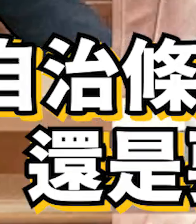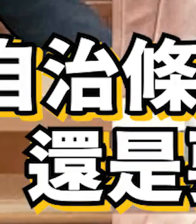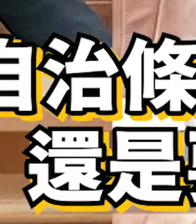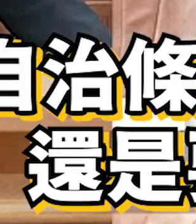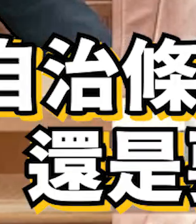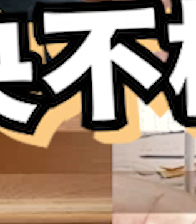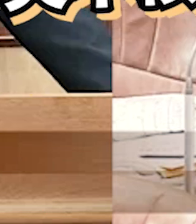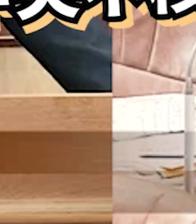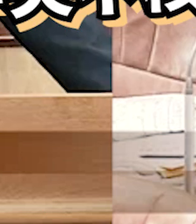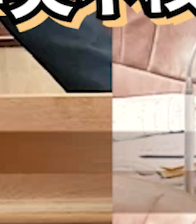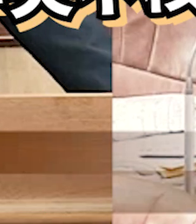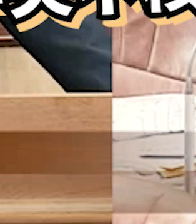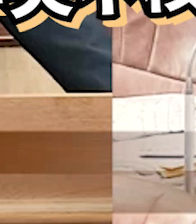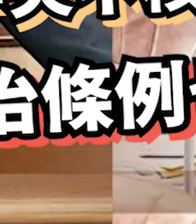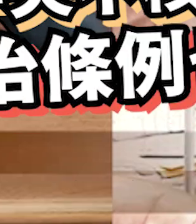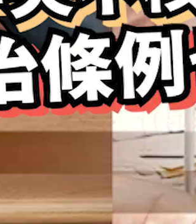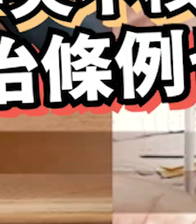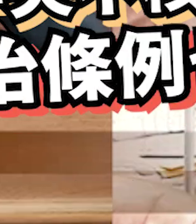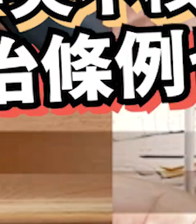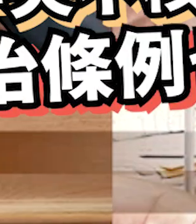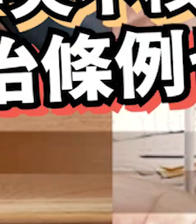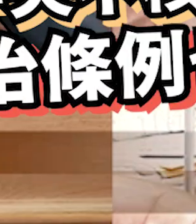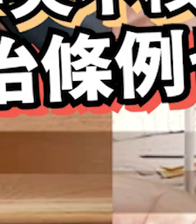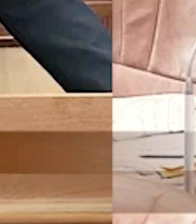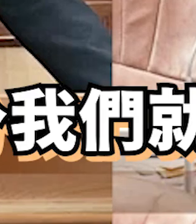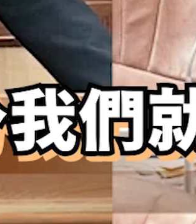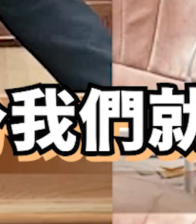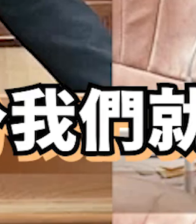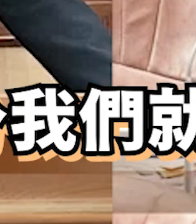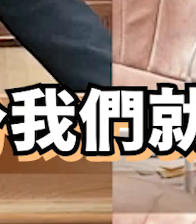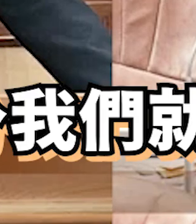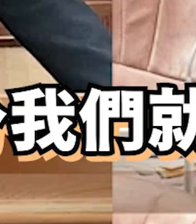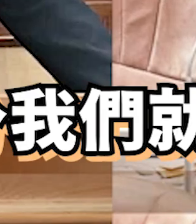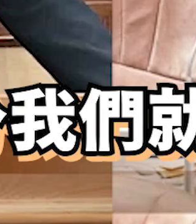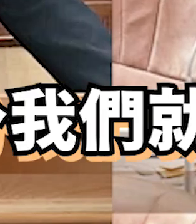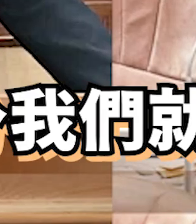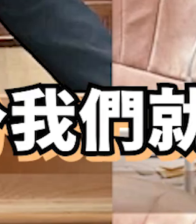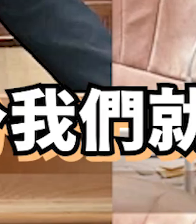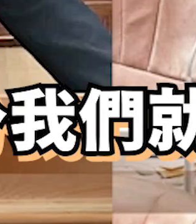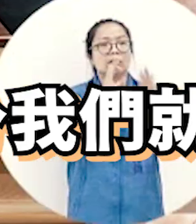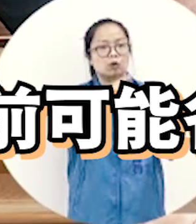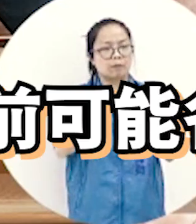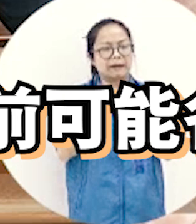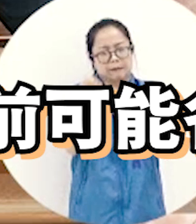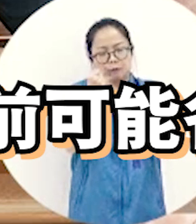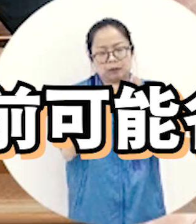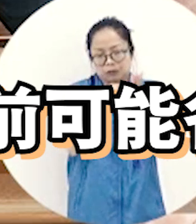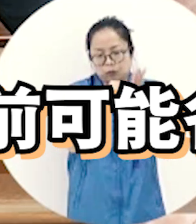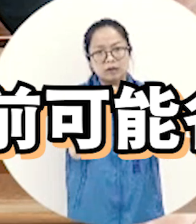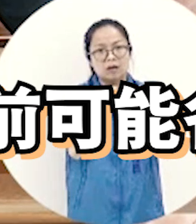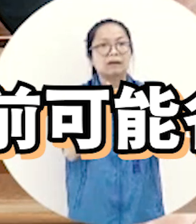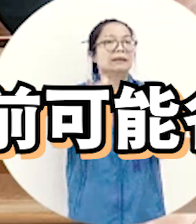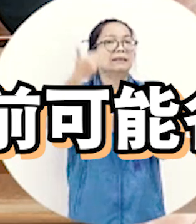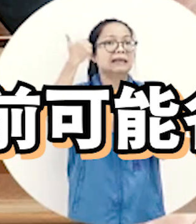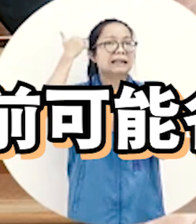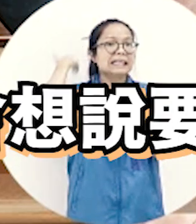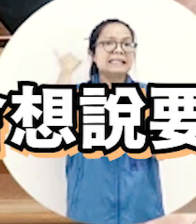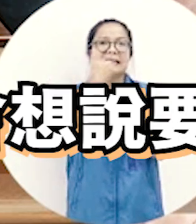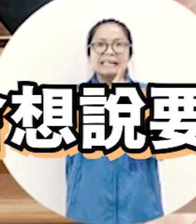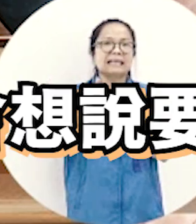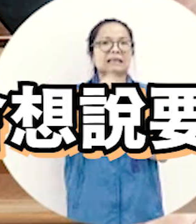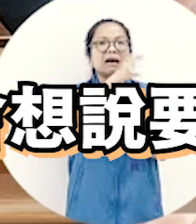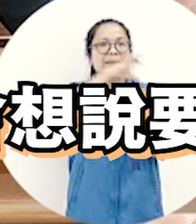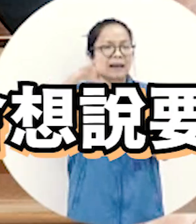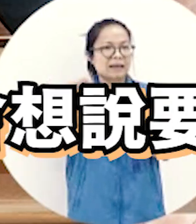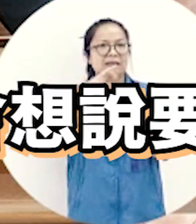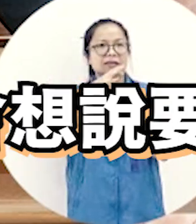还是要中央核定，中央不核定你的自治条例也没有用，所以这个部分我们就要极力去争取。在之前可能各县市